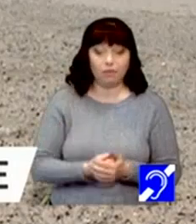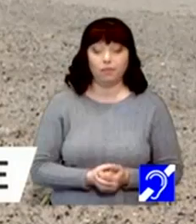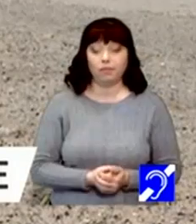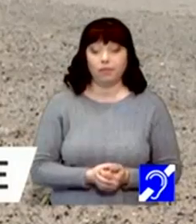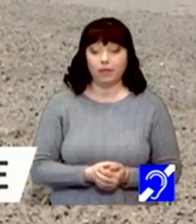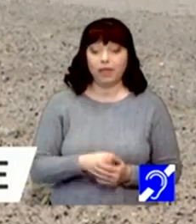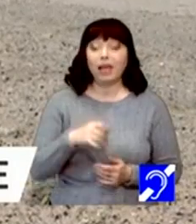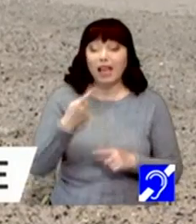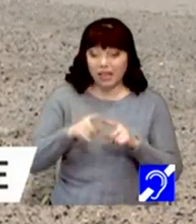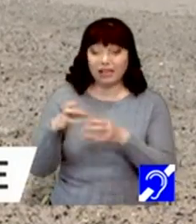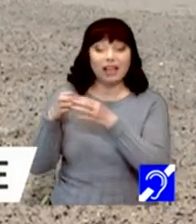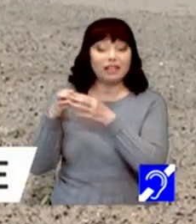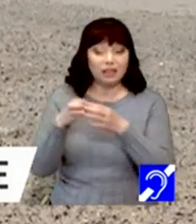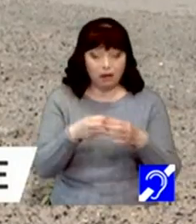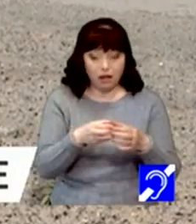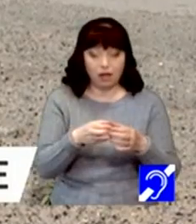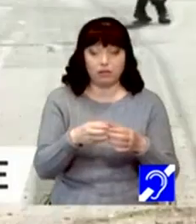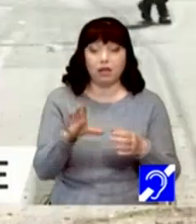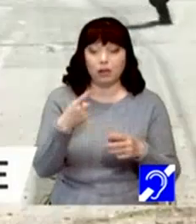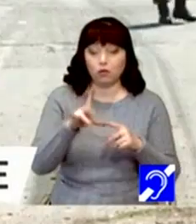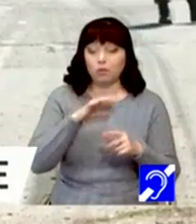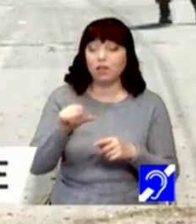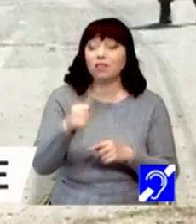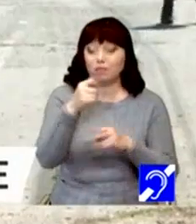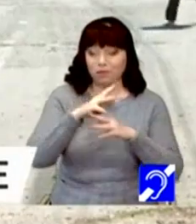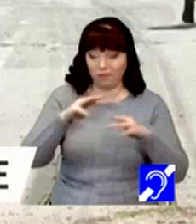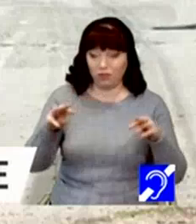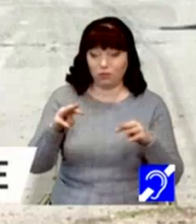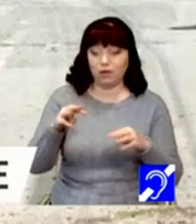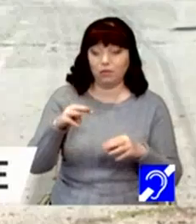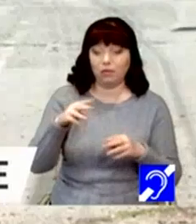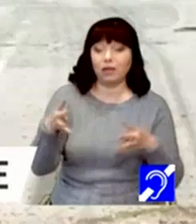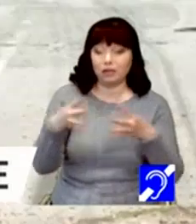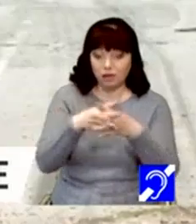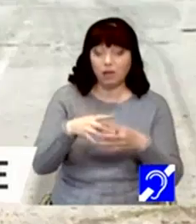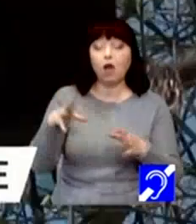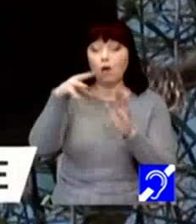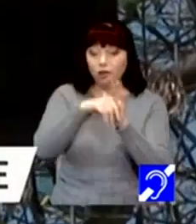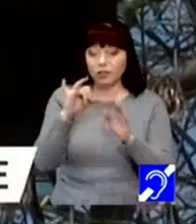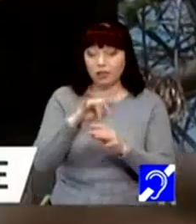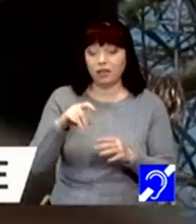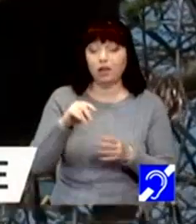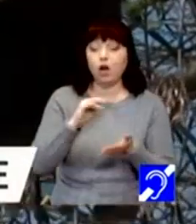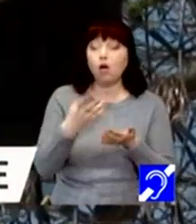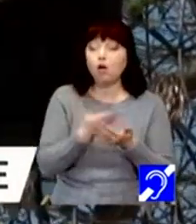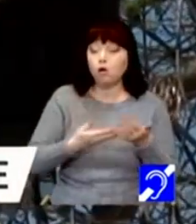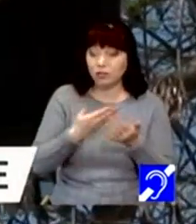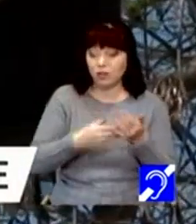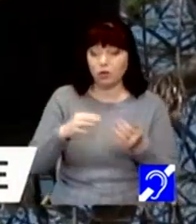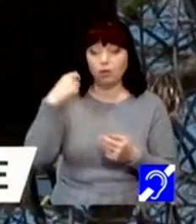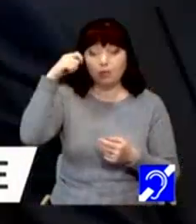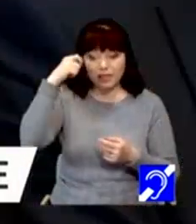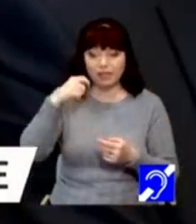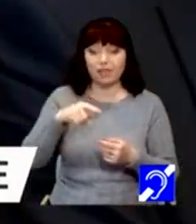din delegația oficială condusă de viceprimarul Nistor Oleg serebrian am mai făcut parte și consilierul prezidențial în domeniul apărării